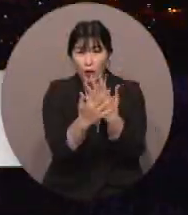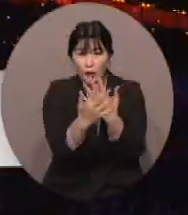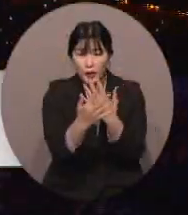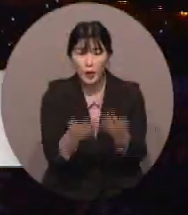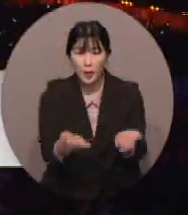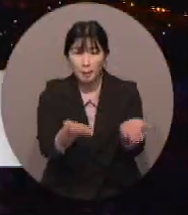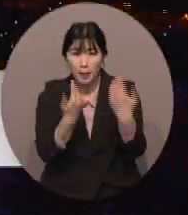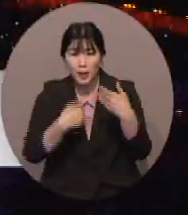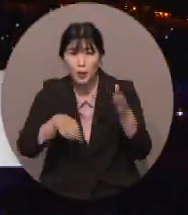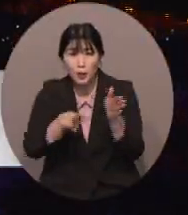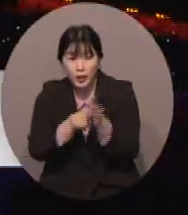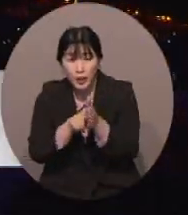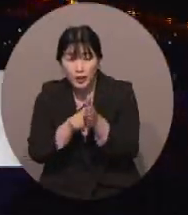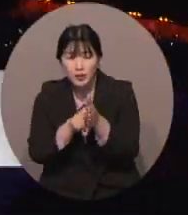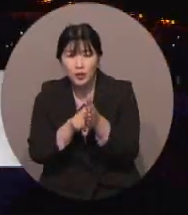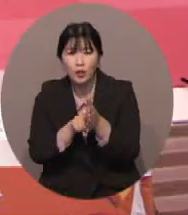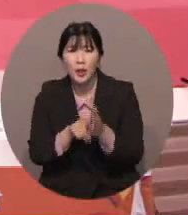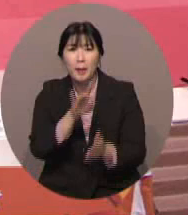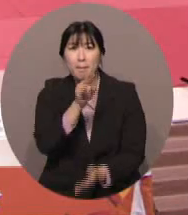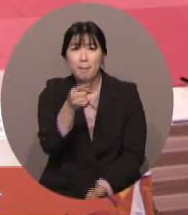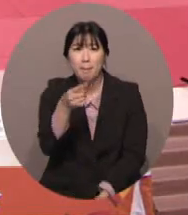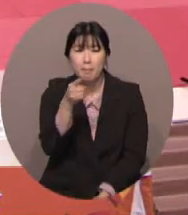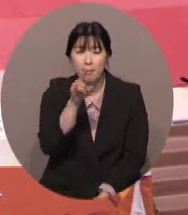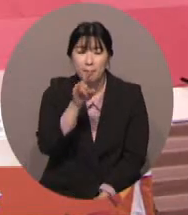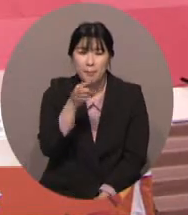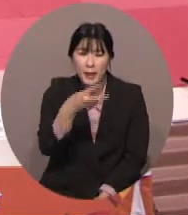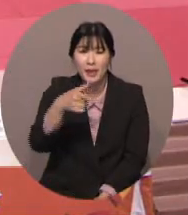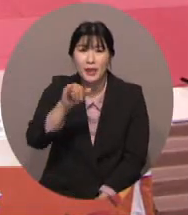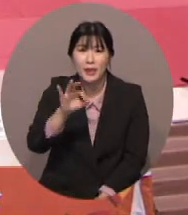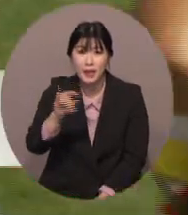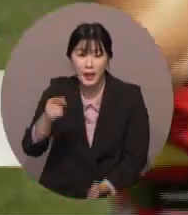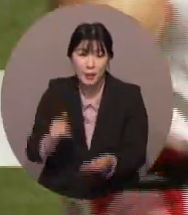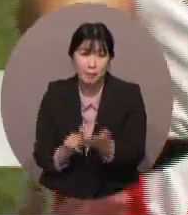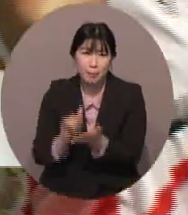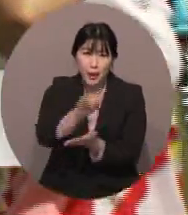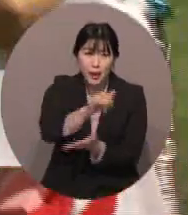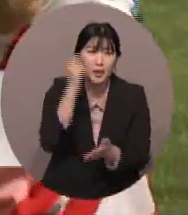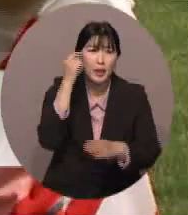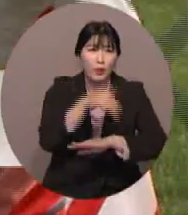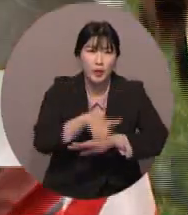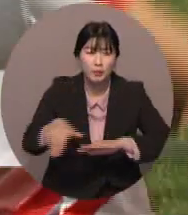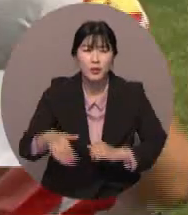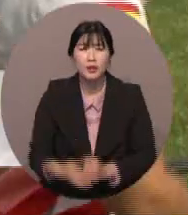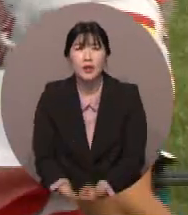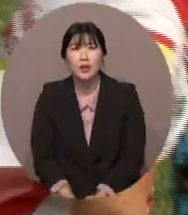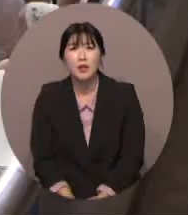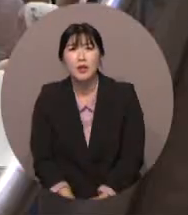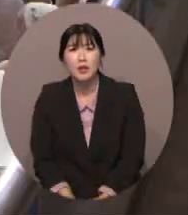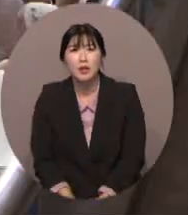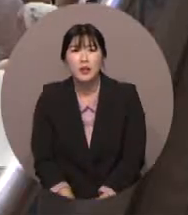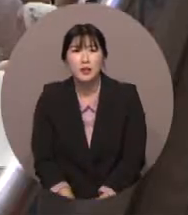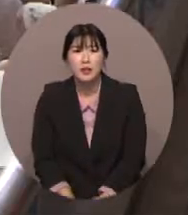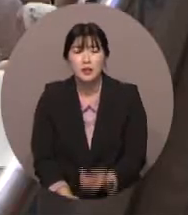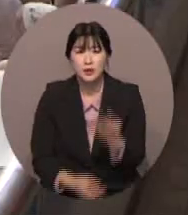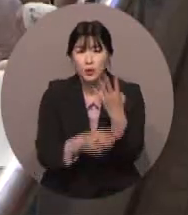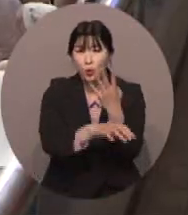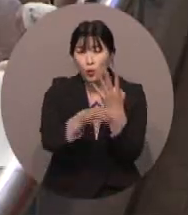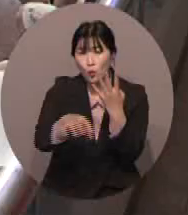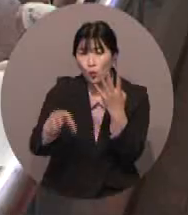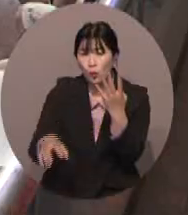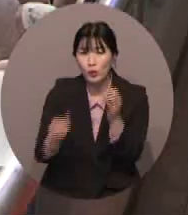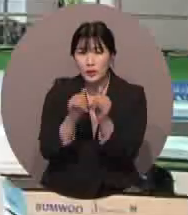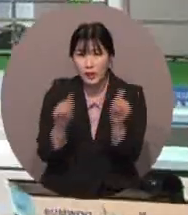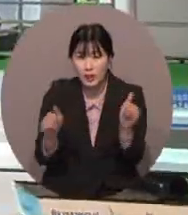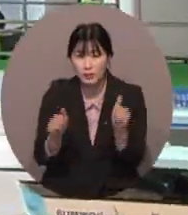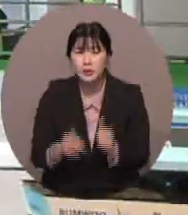개최 도시를 선정하는 벨기에 불이셀로 각각 출국합니다 충청권 4개의 시도지사는 벨기에